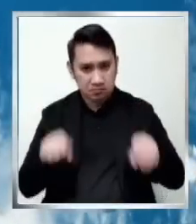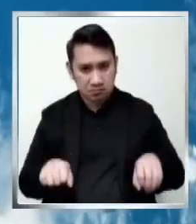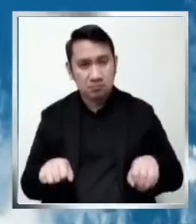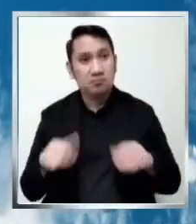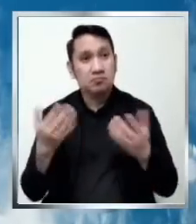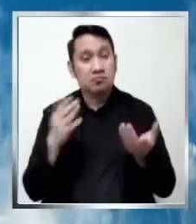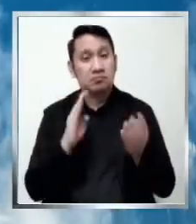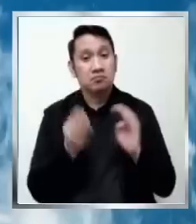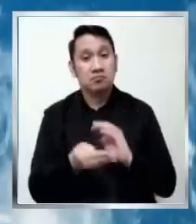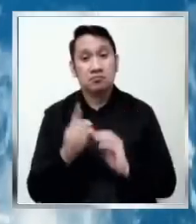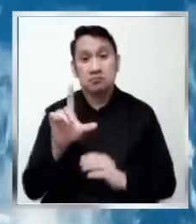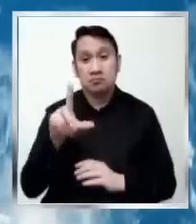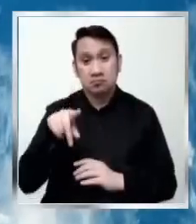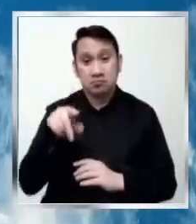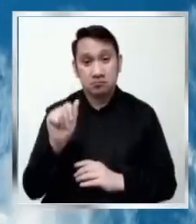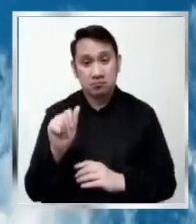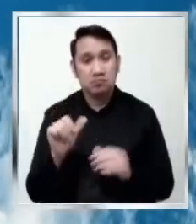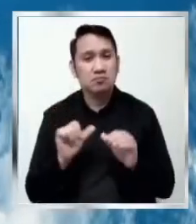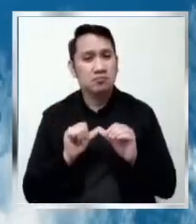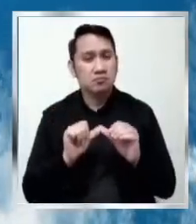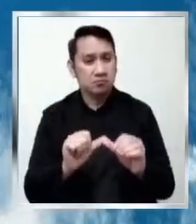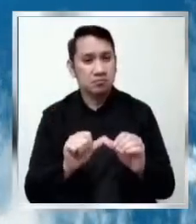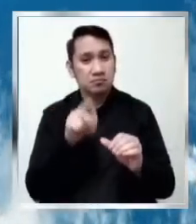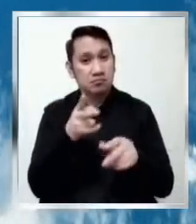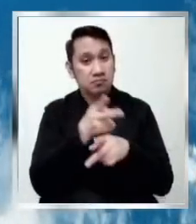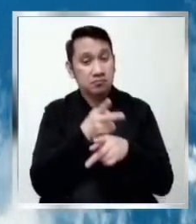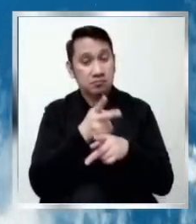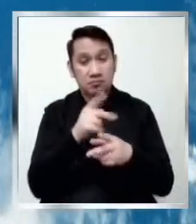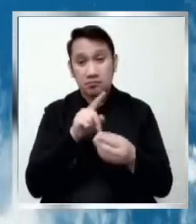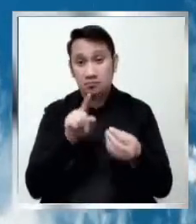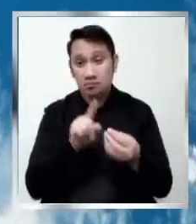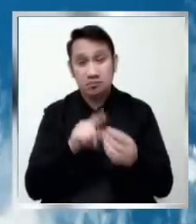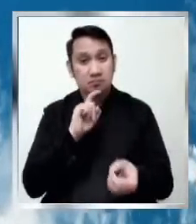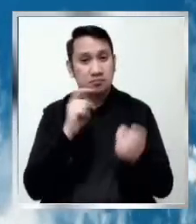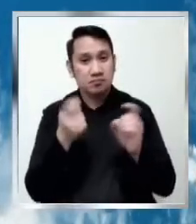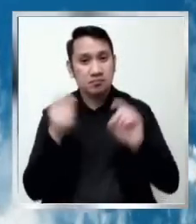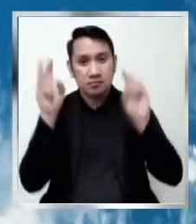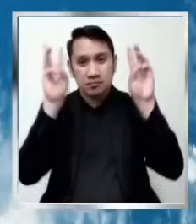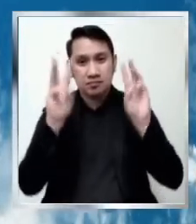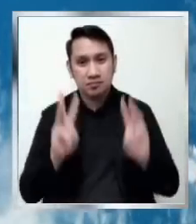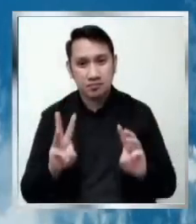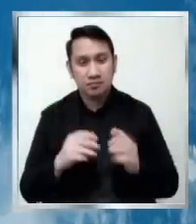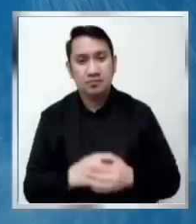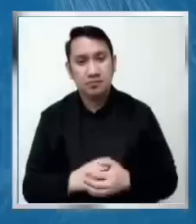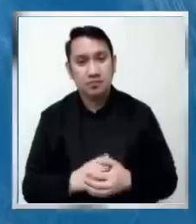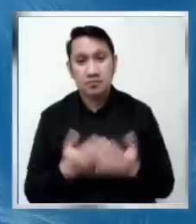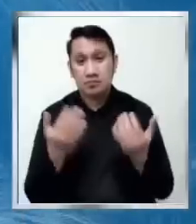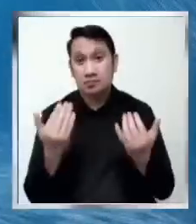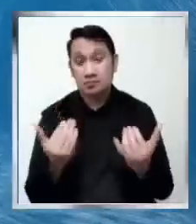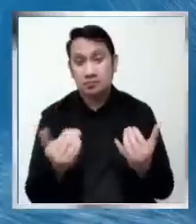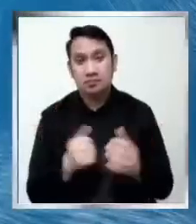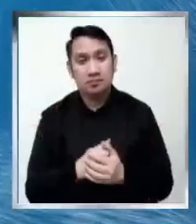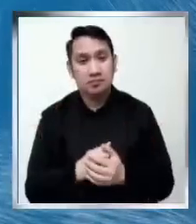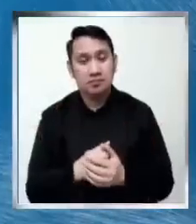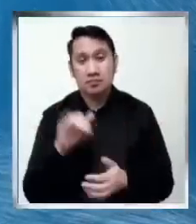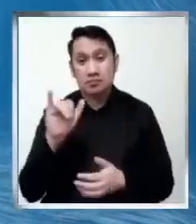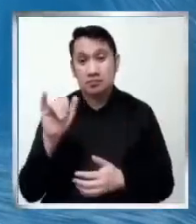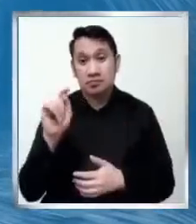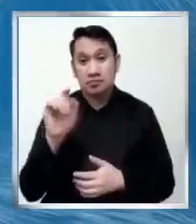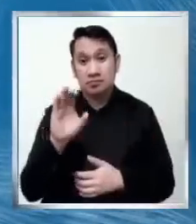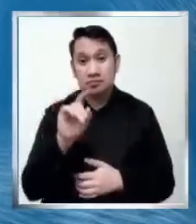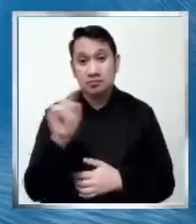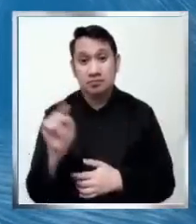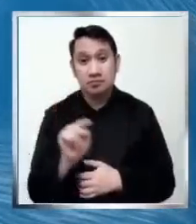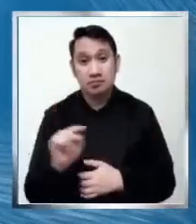pressure area ito. Patuloy na tumutok sa magiging pagbabago sa mga susunod na araw. Sa ngayon, Intertropical Convergence Zone